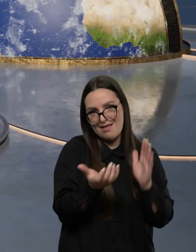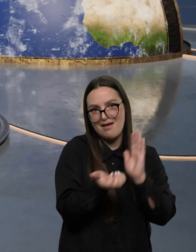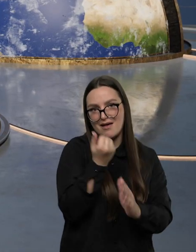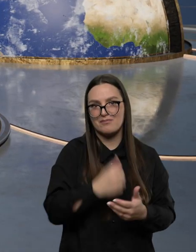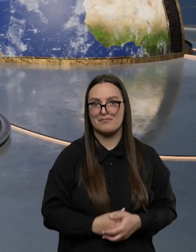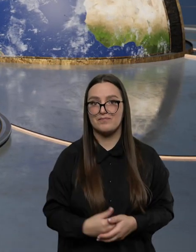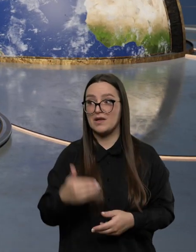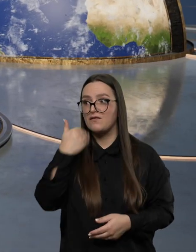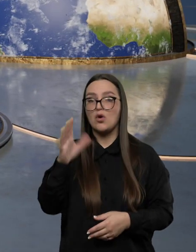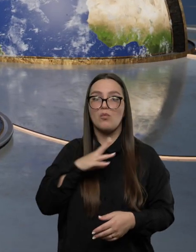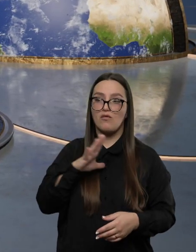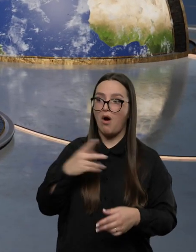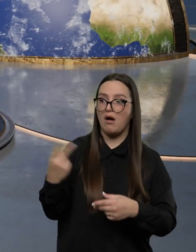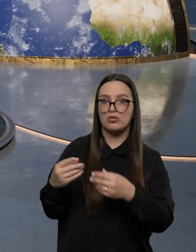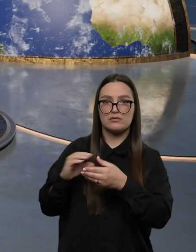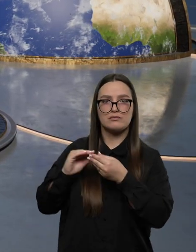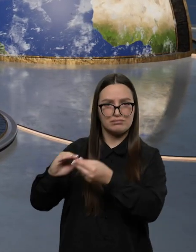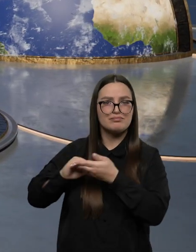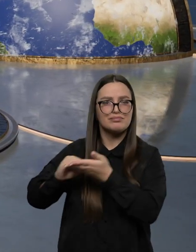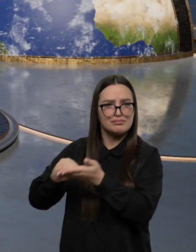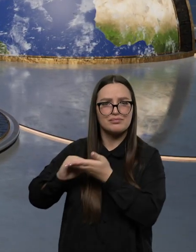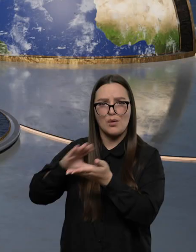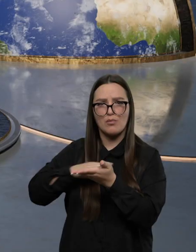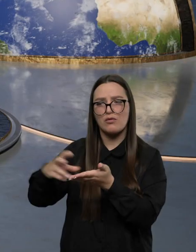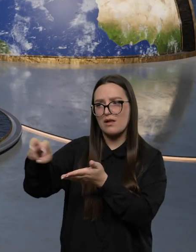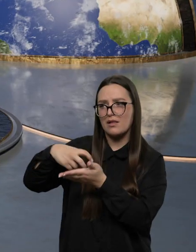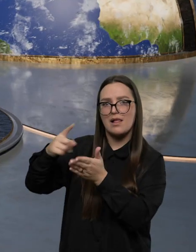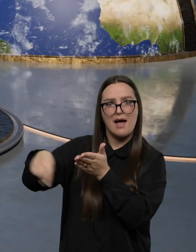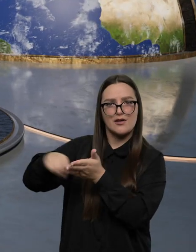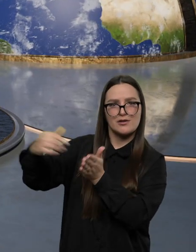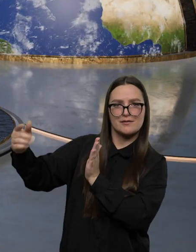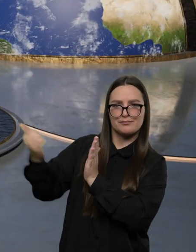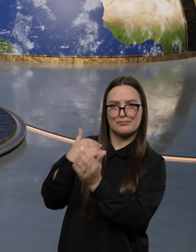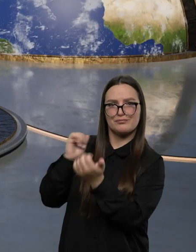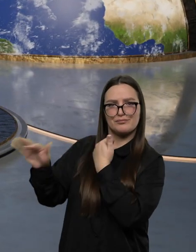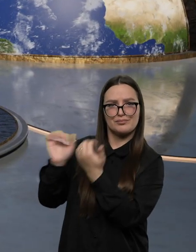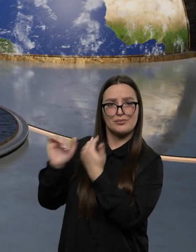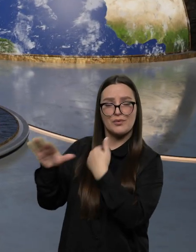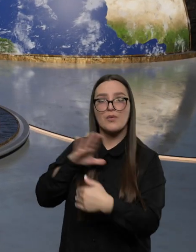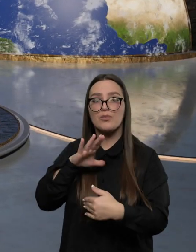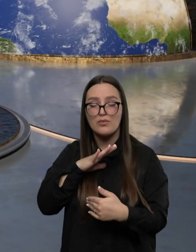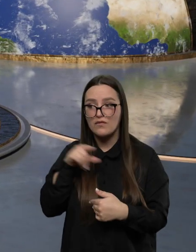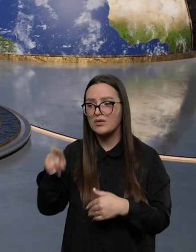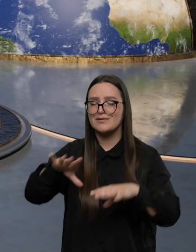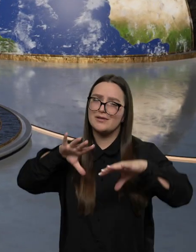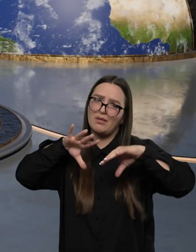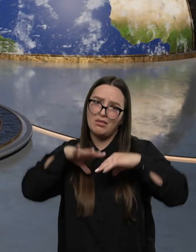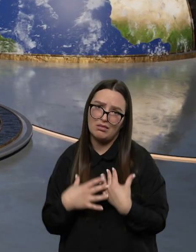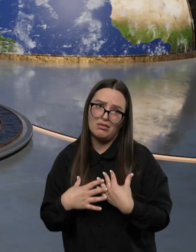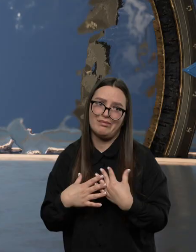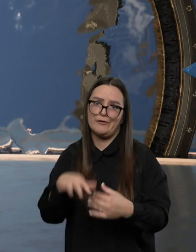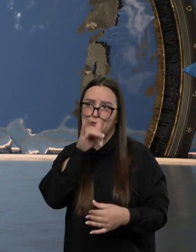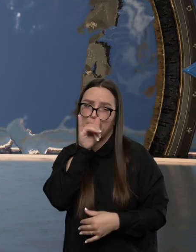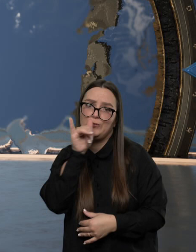apgailestauja, jis po to susirašinėjimų buvo, kai bendravom, man buvo atsiuntę laišką jo, tą